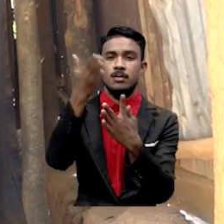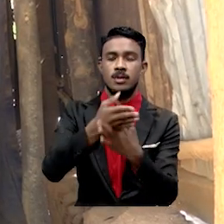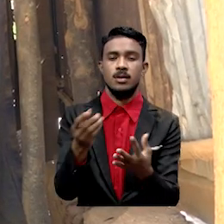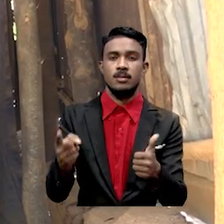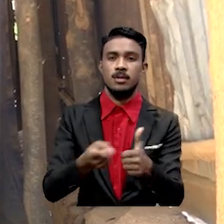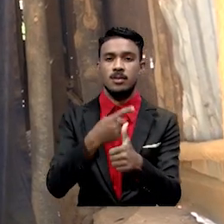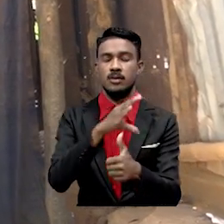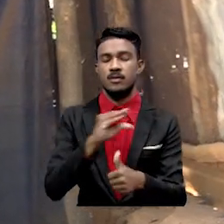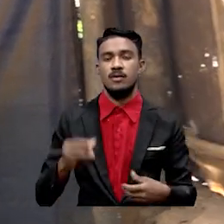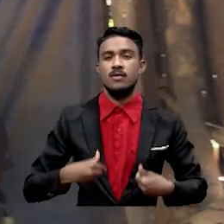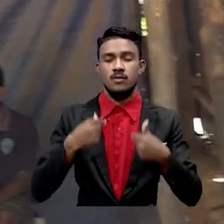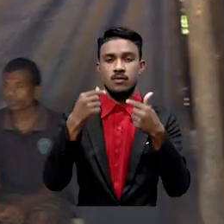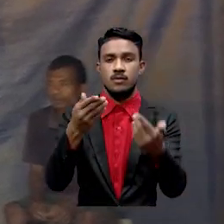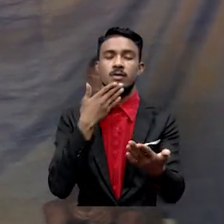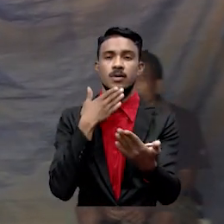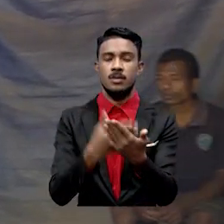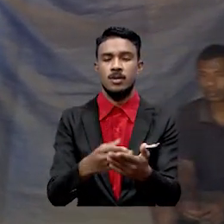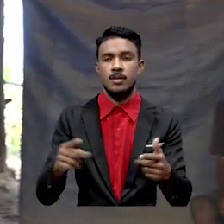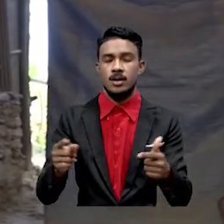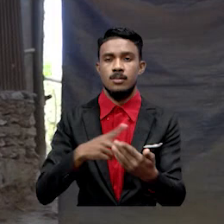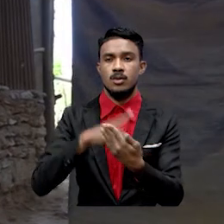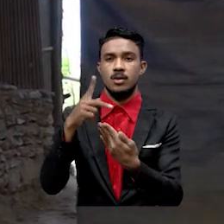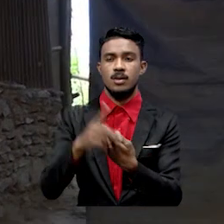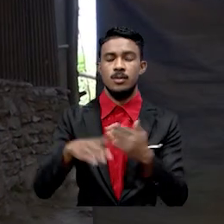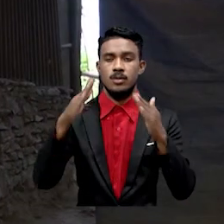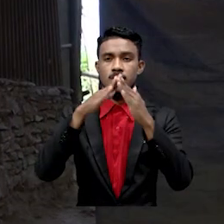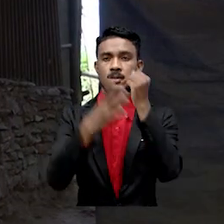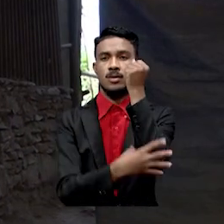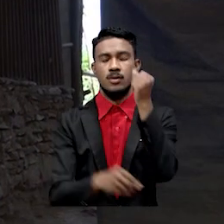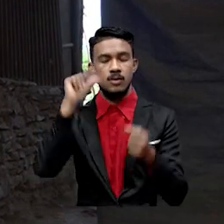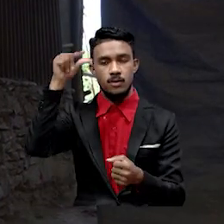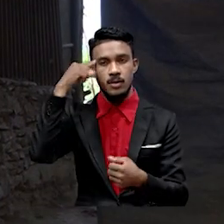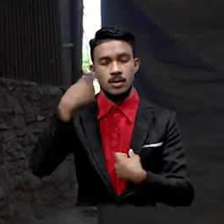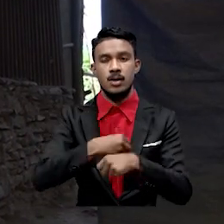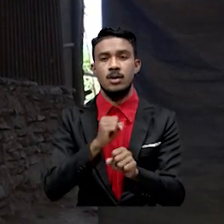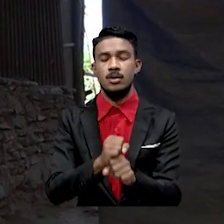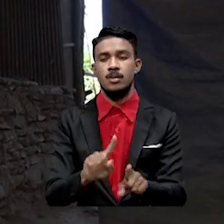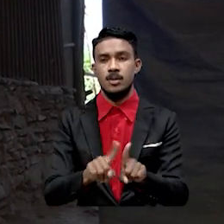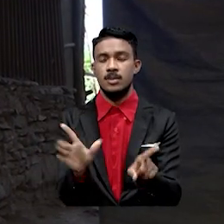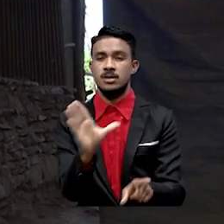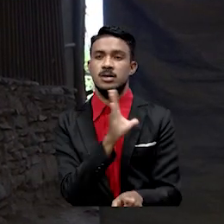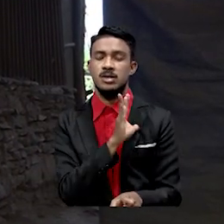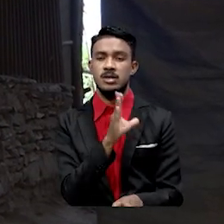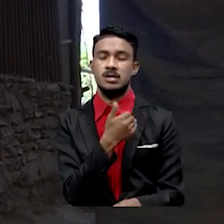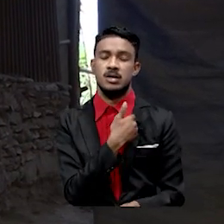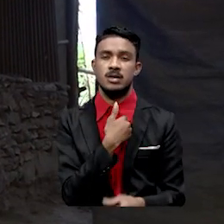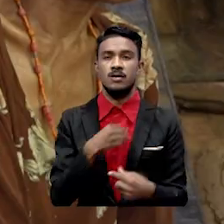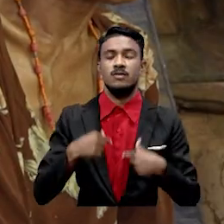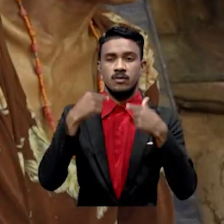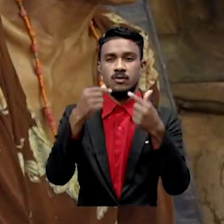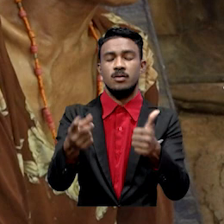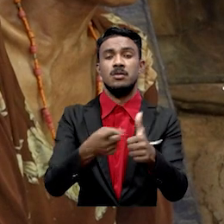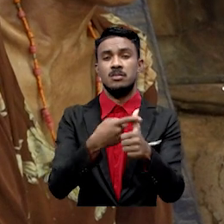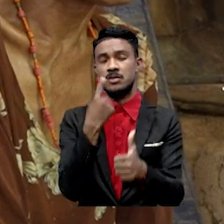ho di beneficia programa umak bitlaik nebe governo halau hela mai be sedak ia posibilidade selos mak atu beneficia uluk.